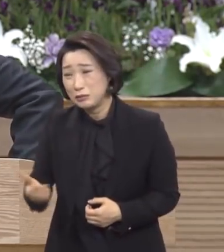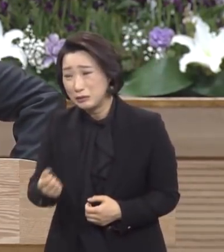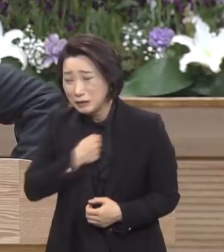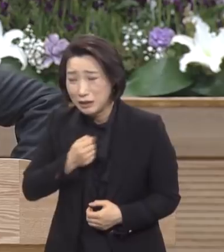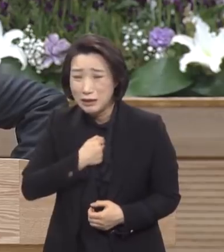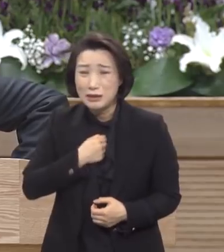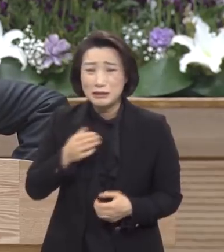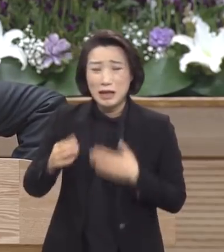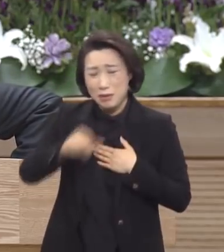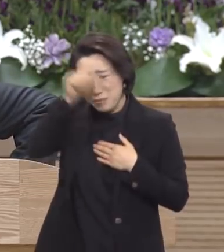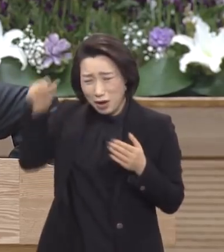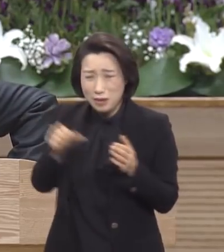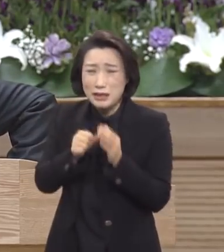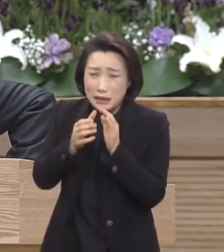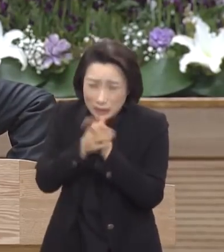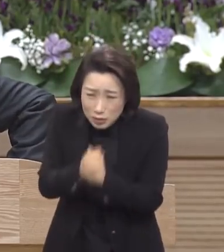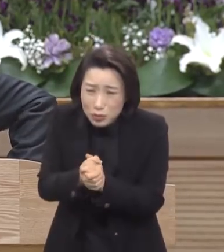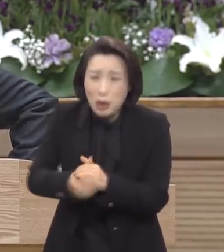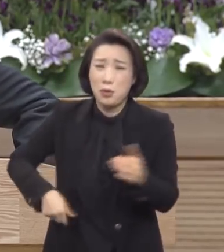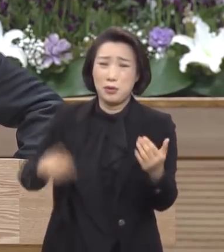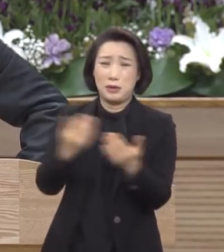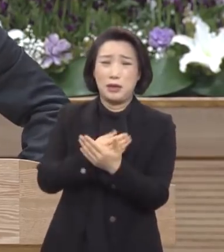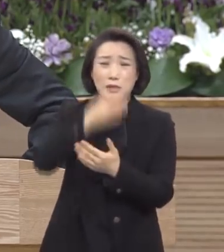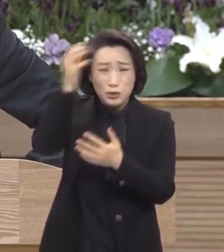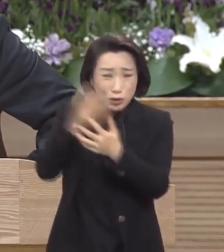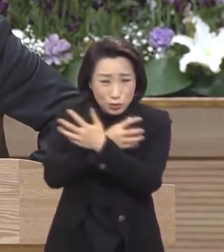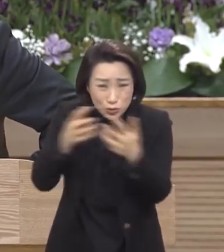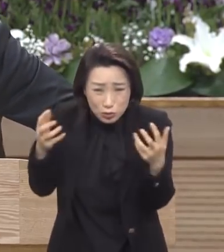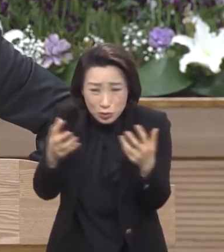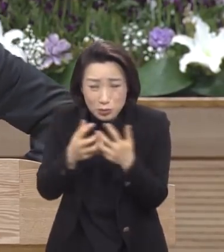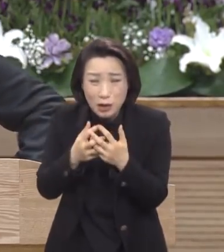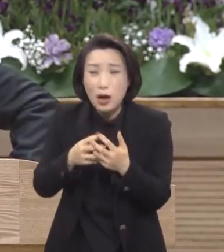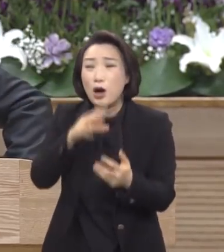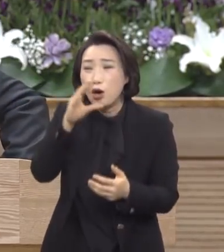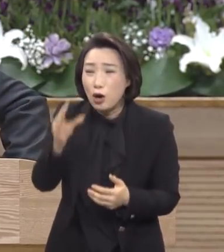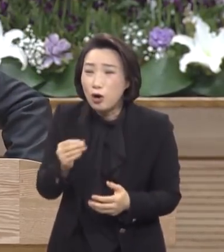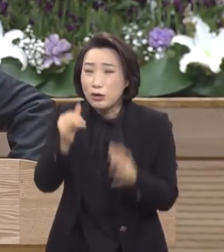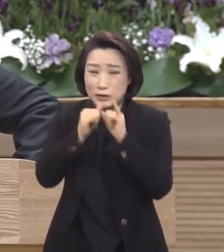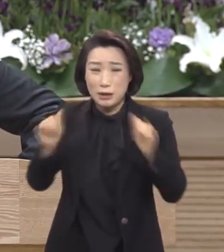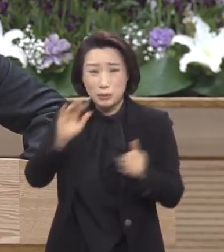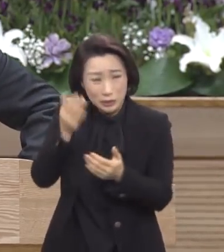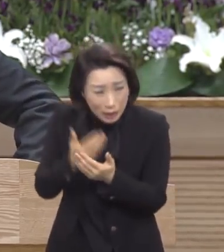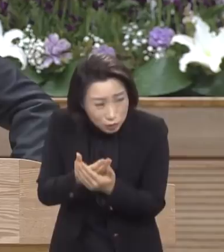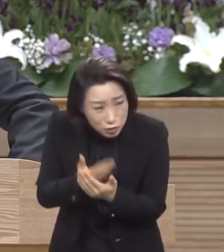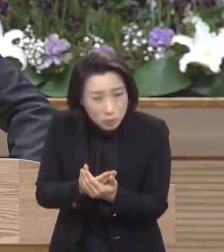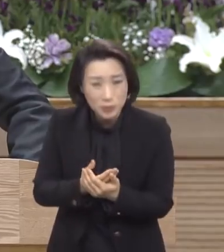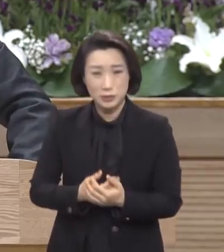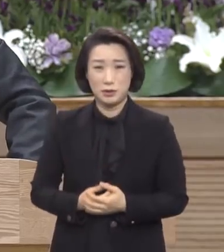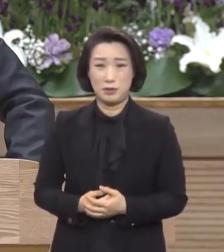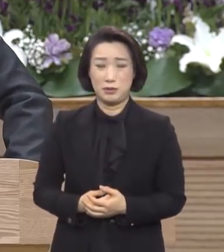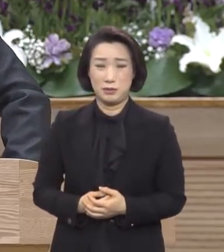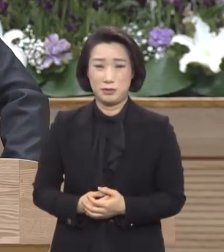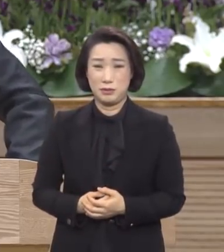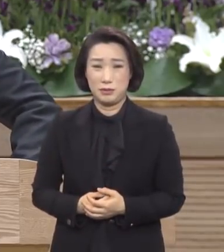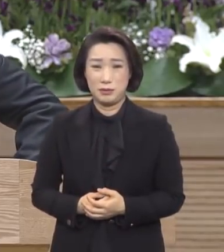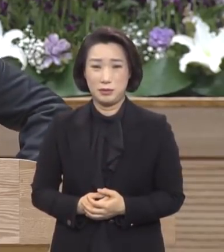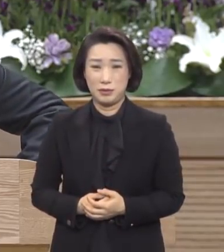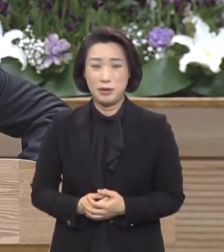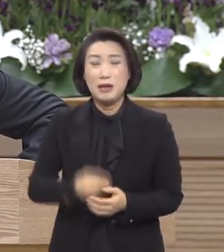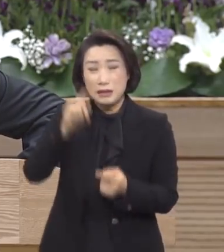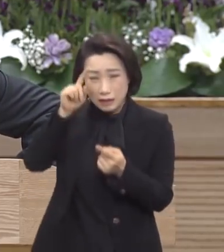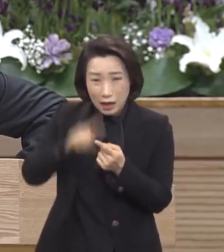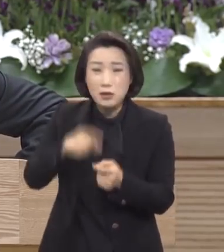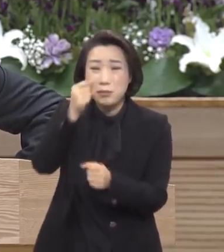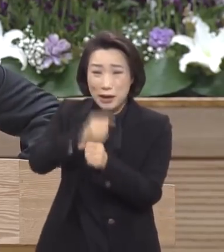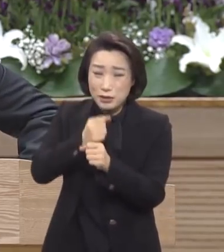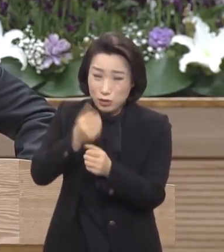내 평생 기도와 회개로 성령 충만하여 거룩한 사람 되게 하소서. 그렇게